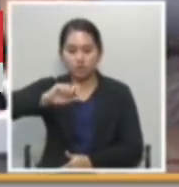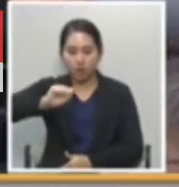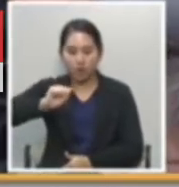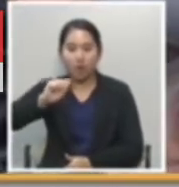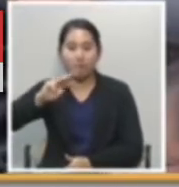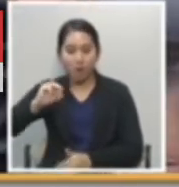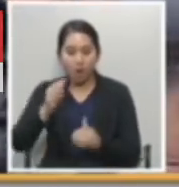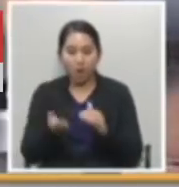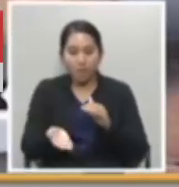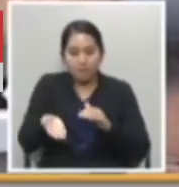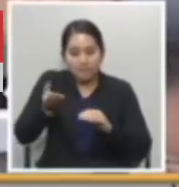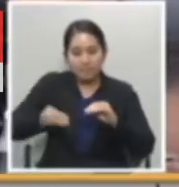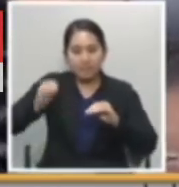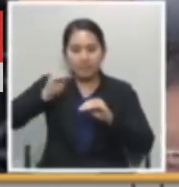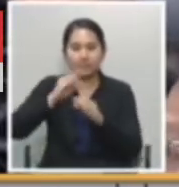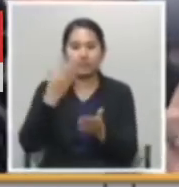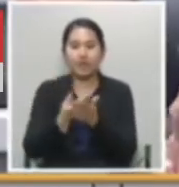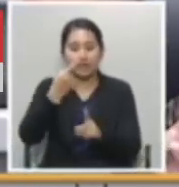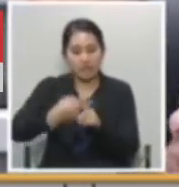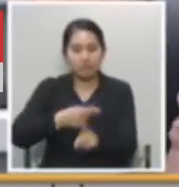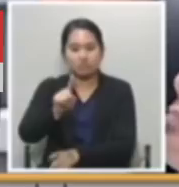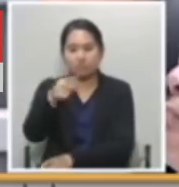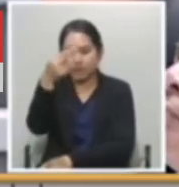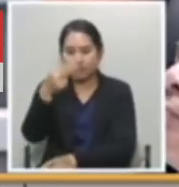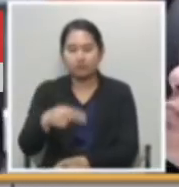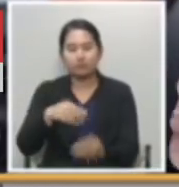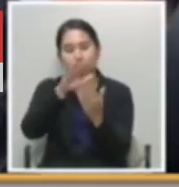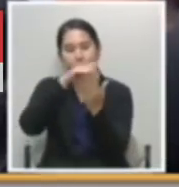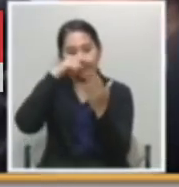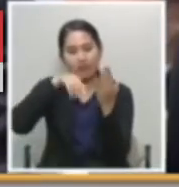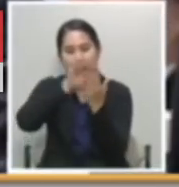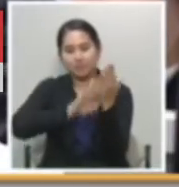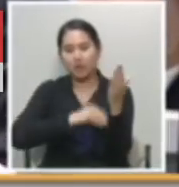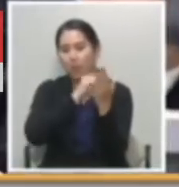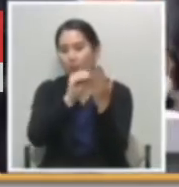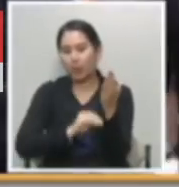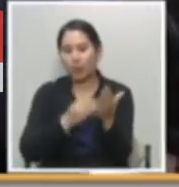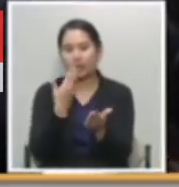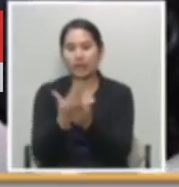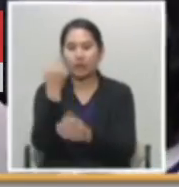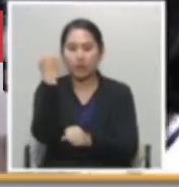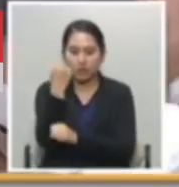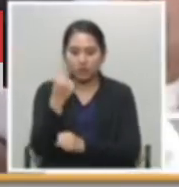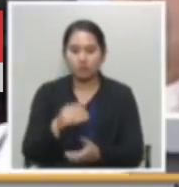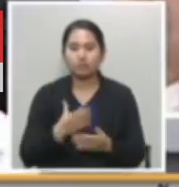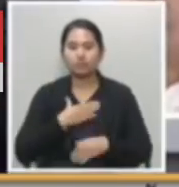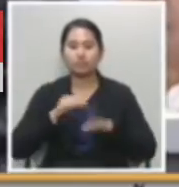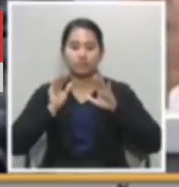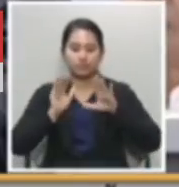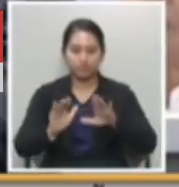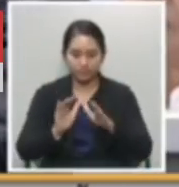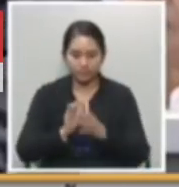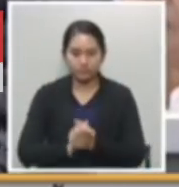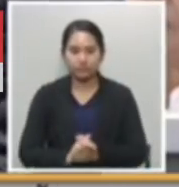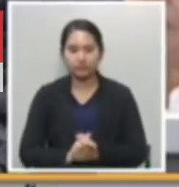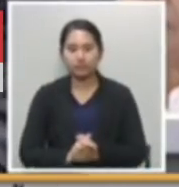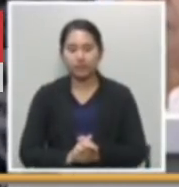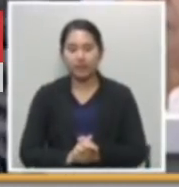ามีส่วนให้เงินเดือนเขาเป็นหมื่นเลยอสมทั้งประเทศอ่ะจนจะตายนี่คือสิ่งที่ผมอยากจะฝากเอาละ